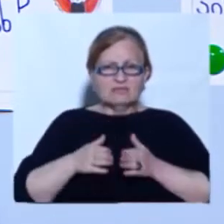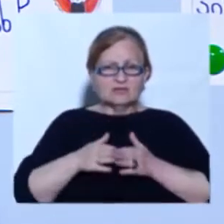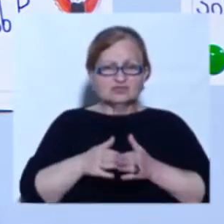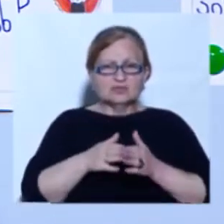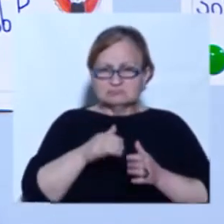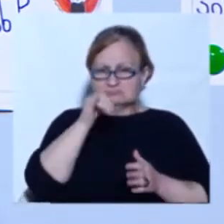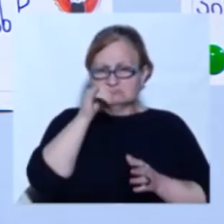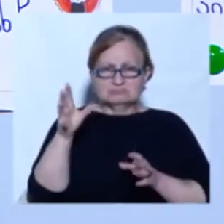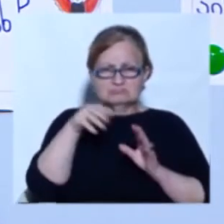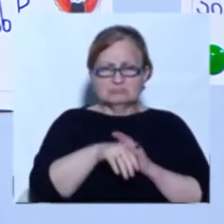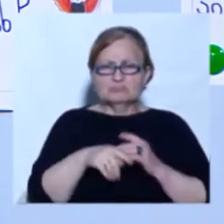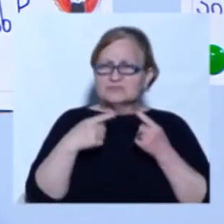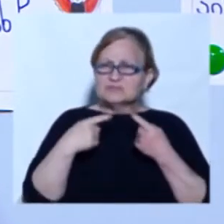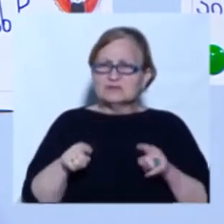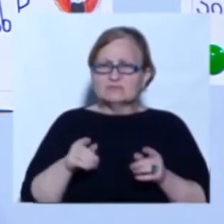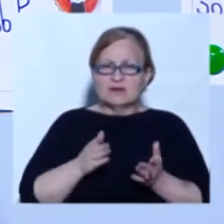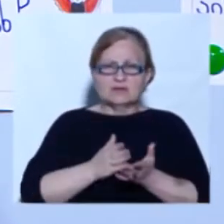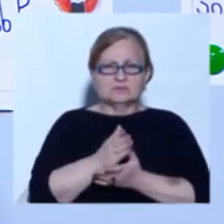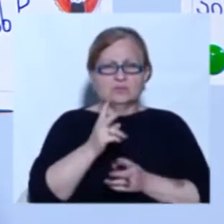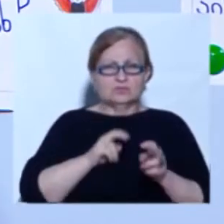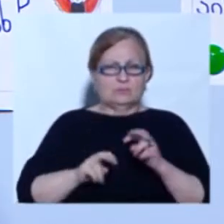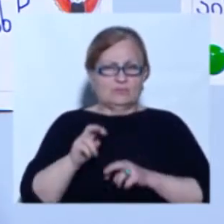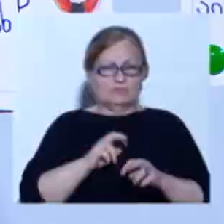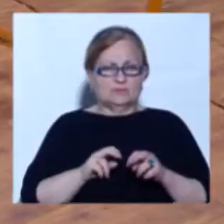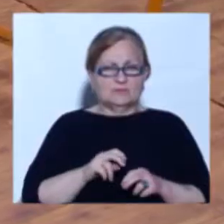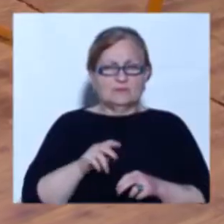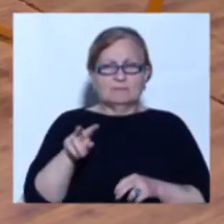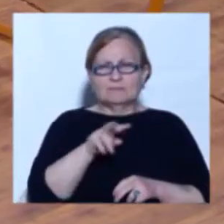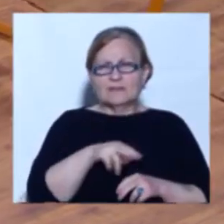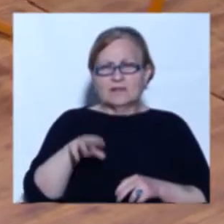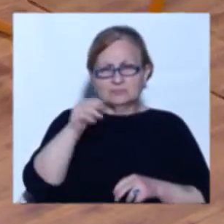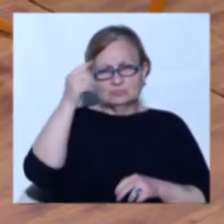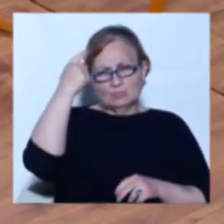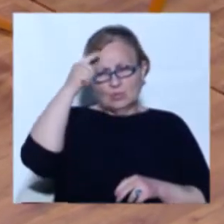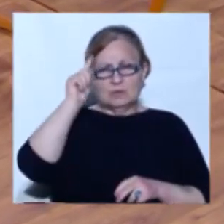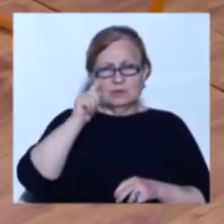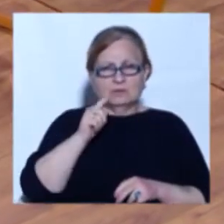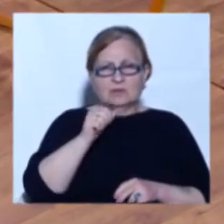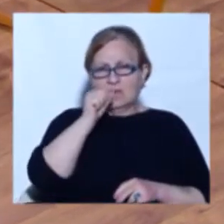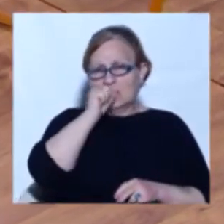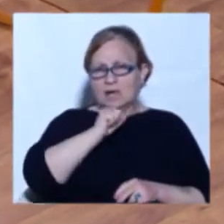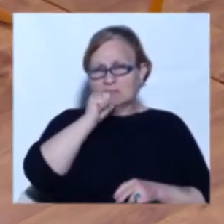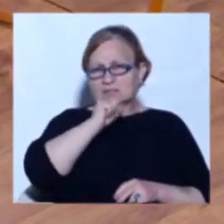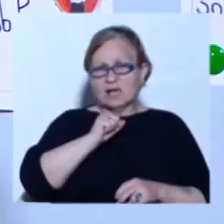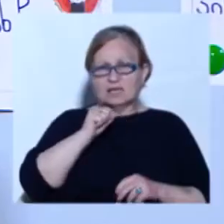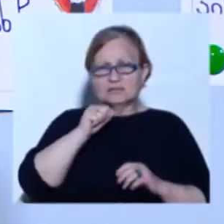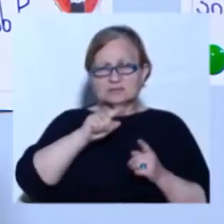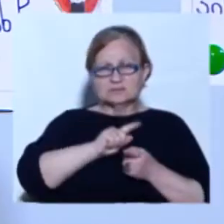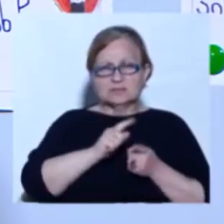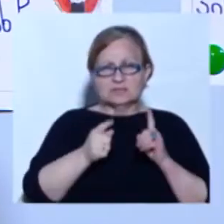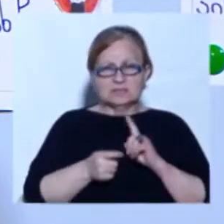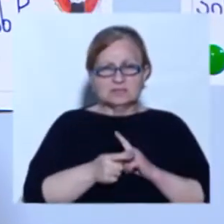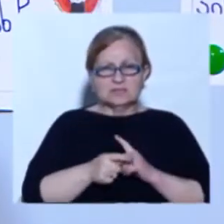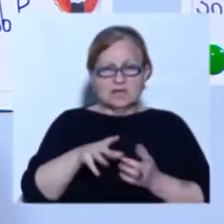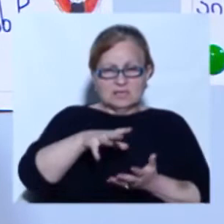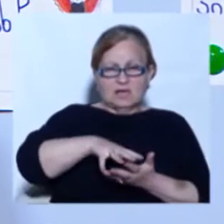ვერ ჩაეტევა, სხვა გზა უნდა ვეძიოთ. Და ისინი ასეთ რამეს მოიფიქრებენ, ნაყინისგან